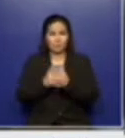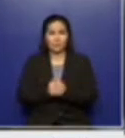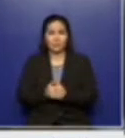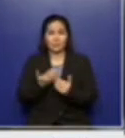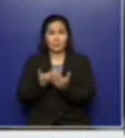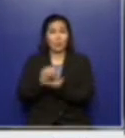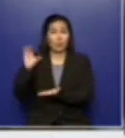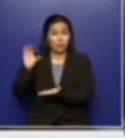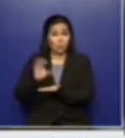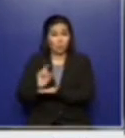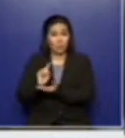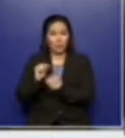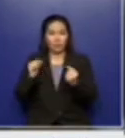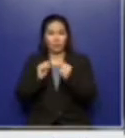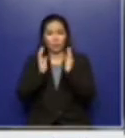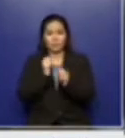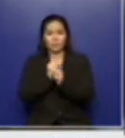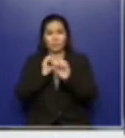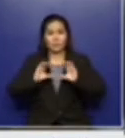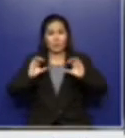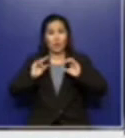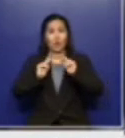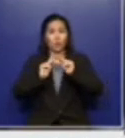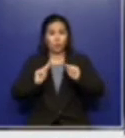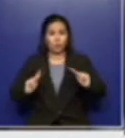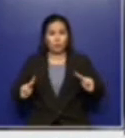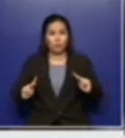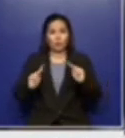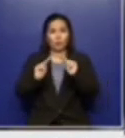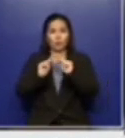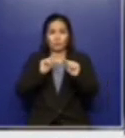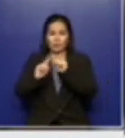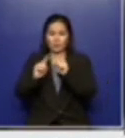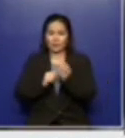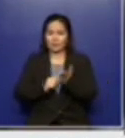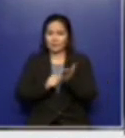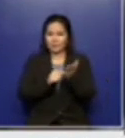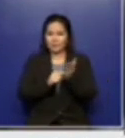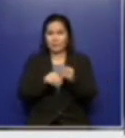การกรมกระทรวงเสนอมาและผ่านให้รัฐสภา